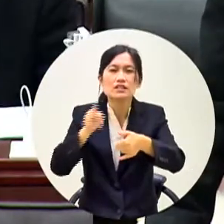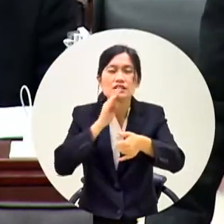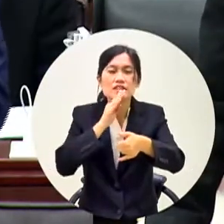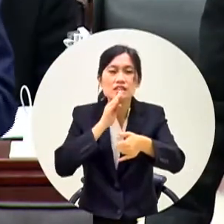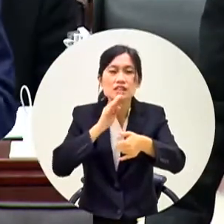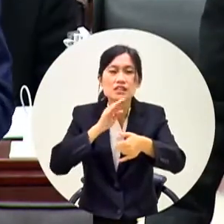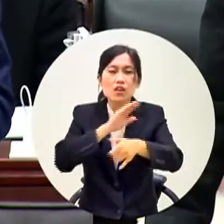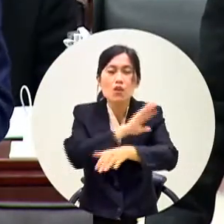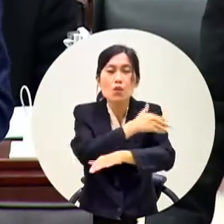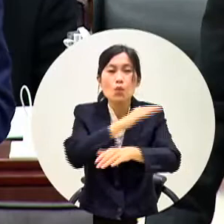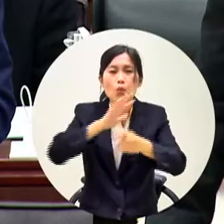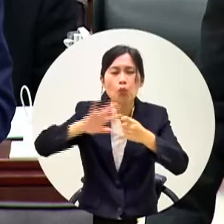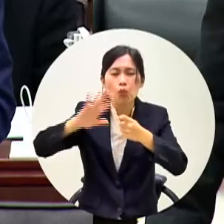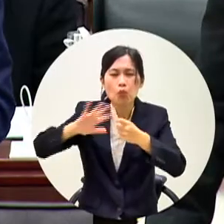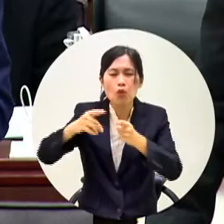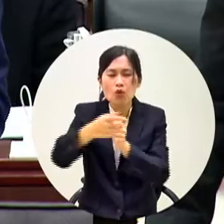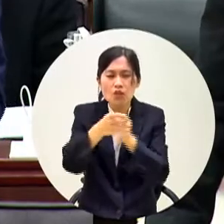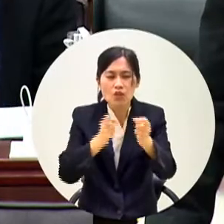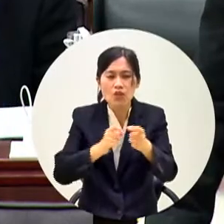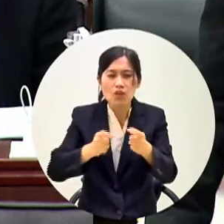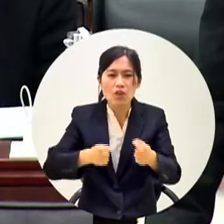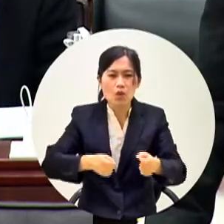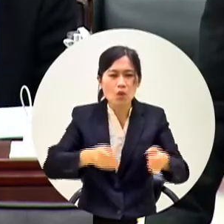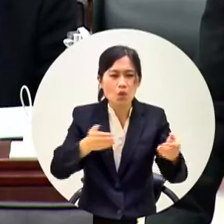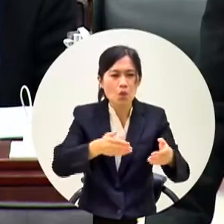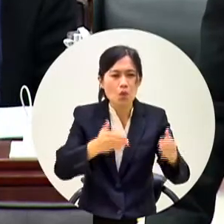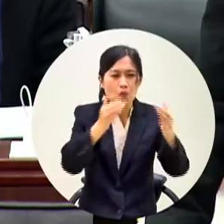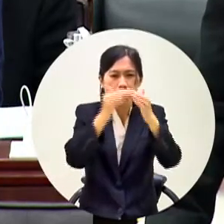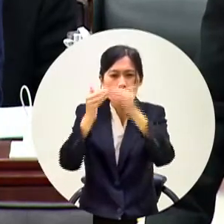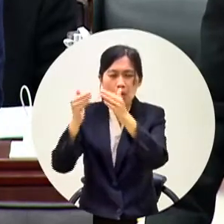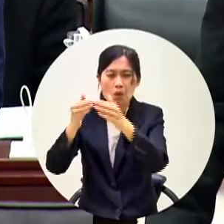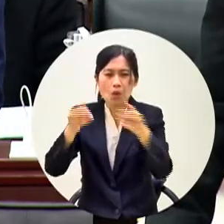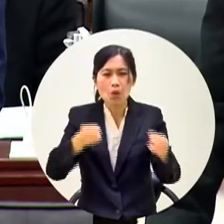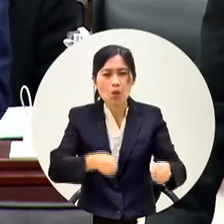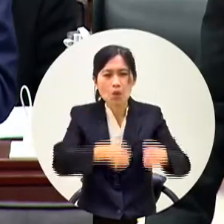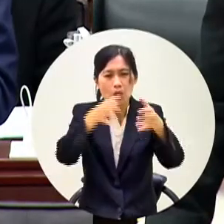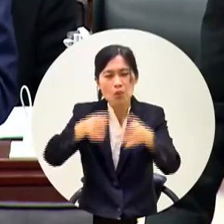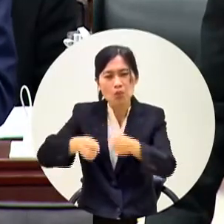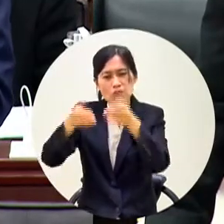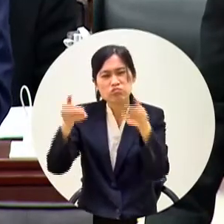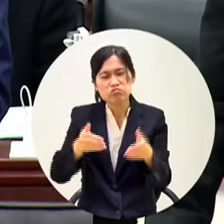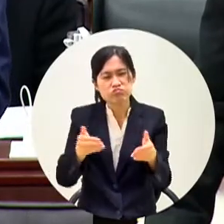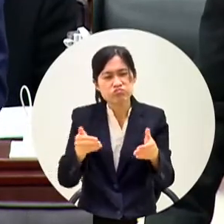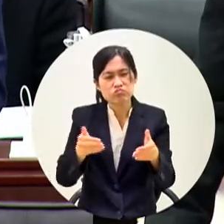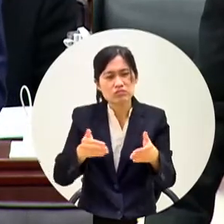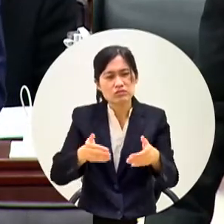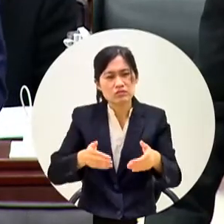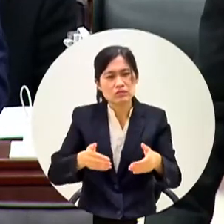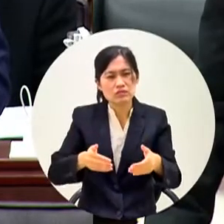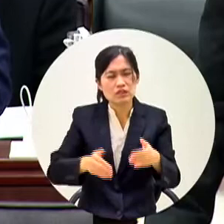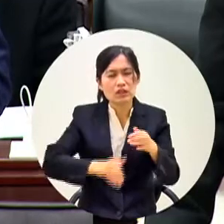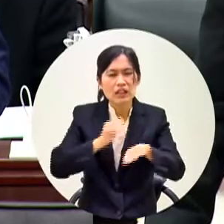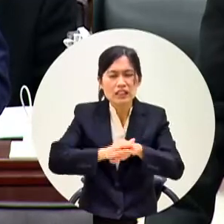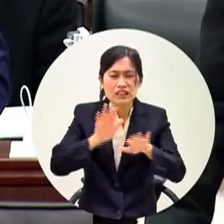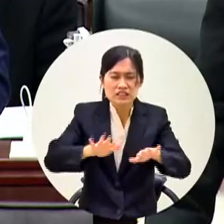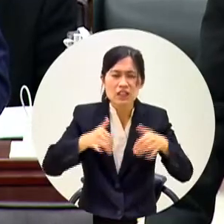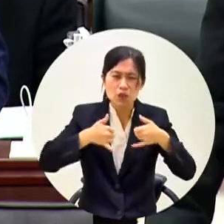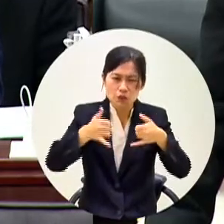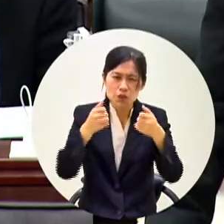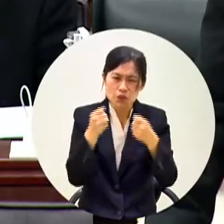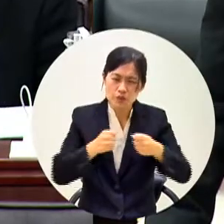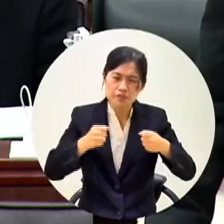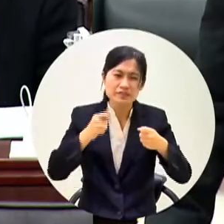厝拢起甲差不多啊啦吼，所以这个可能啦，路要扩宽吼，目前我看起来应该